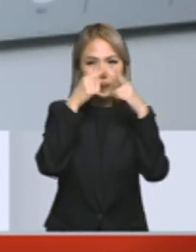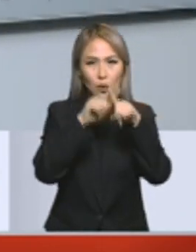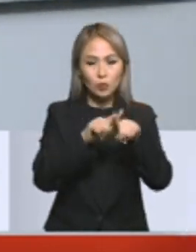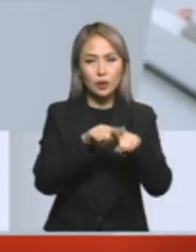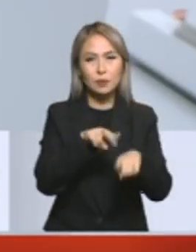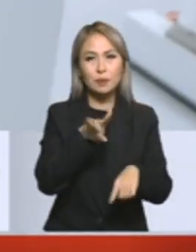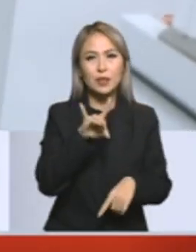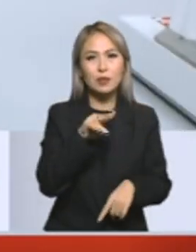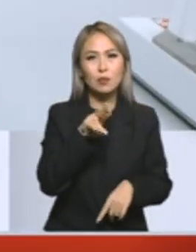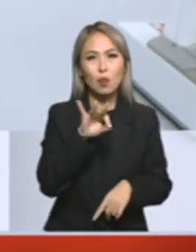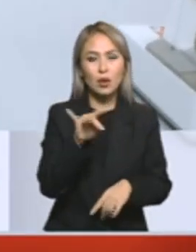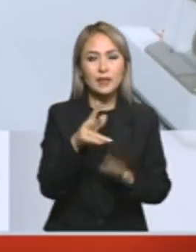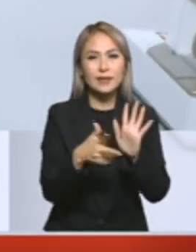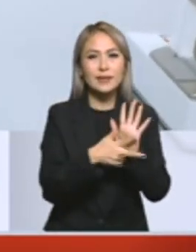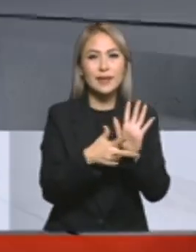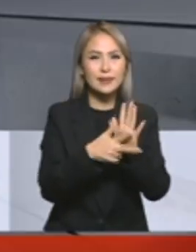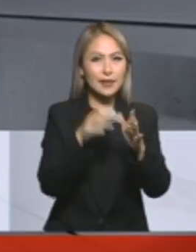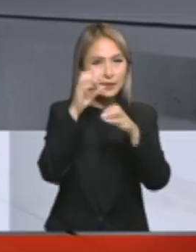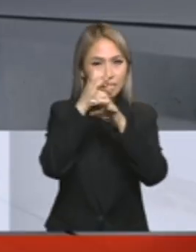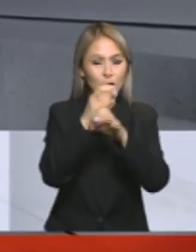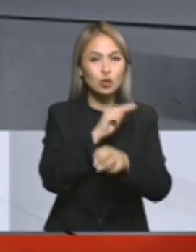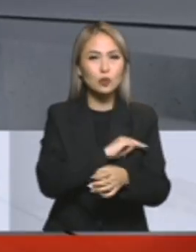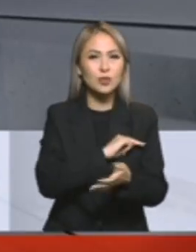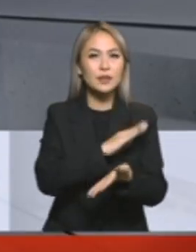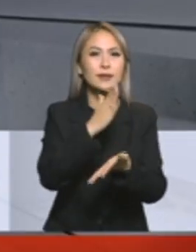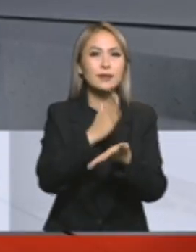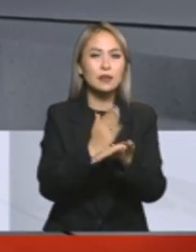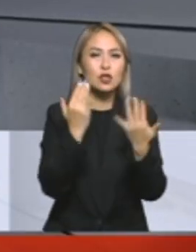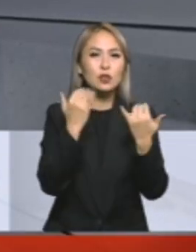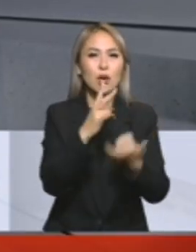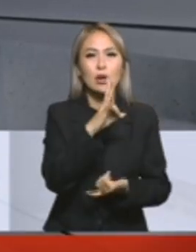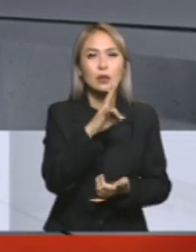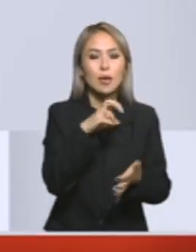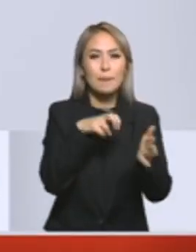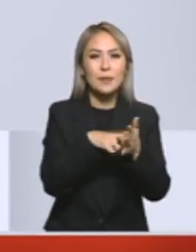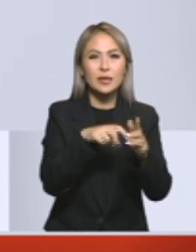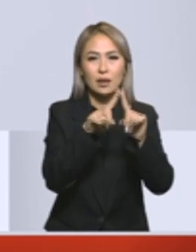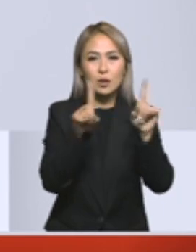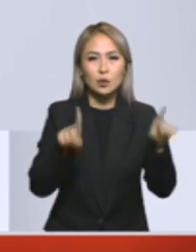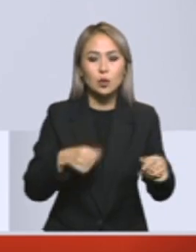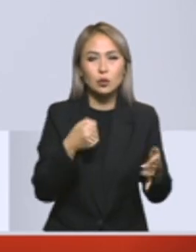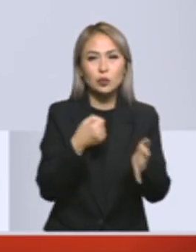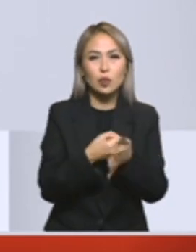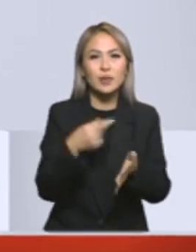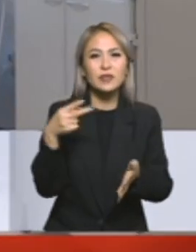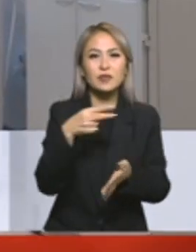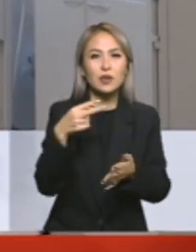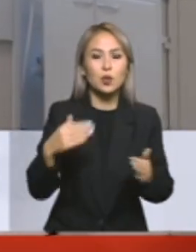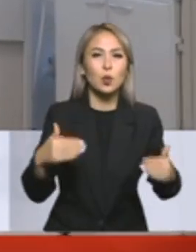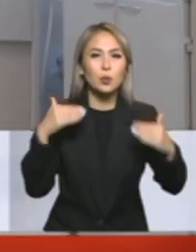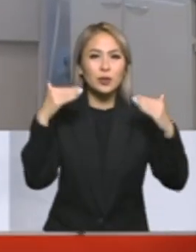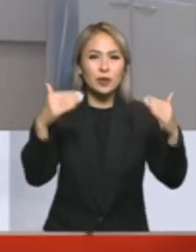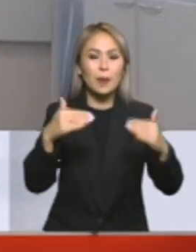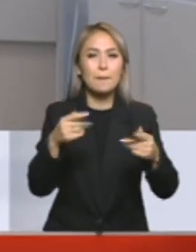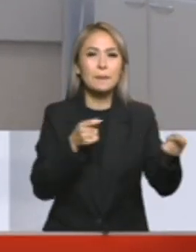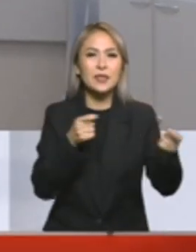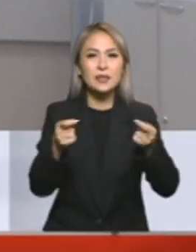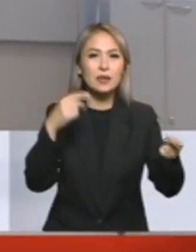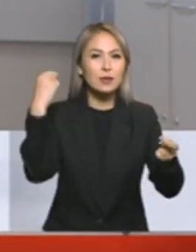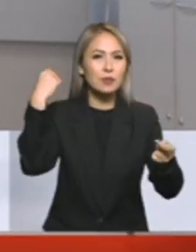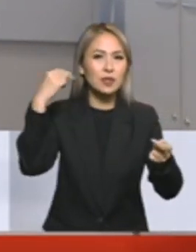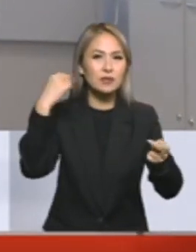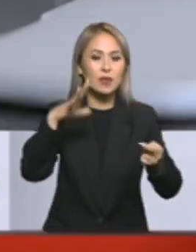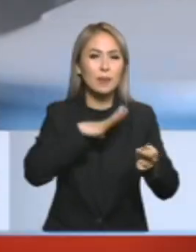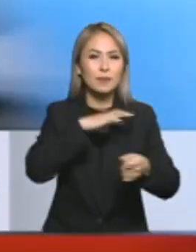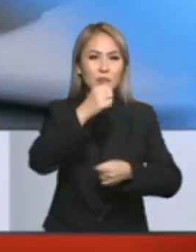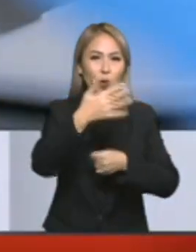прибором. Мұнда 8 зертхана жұмыс істейді. Жыл сайын зерттеулер номенклатурасын 2000-ға дейін көбейту көзделген. Президент іс басқармасы медицинал